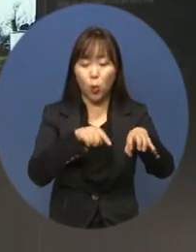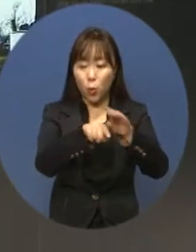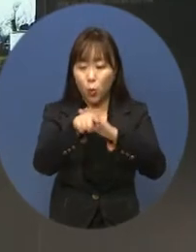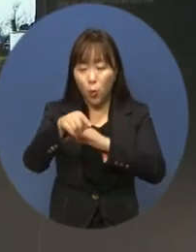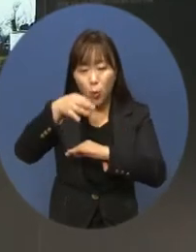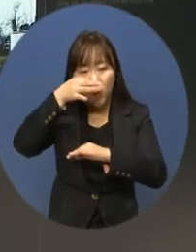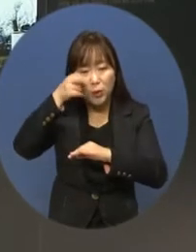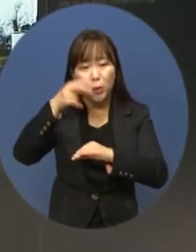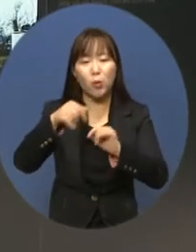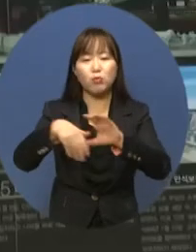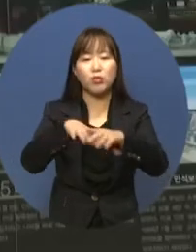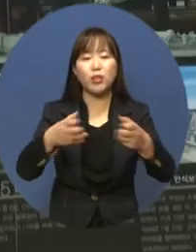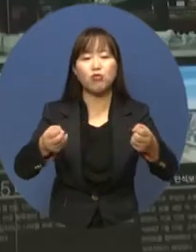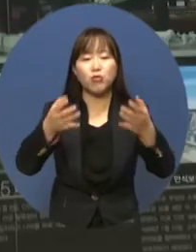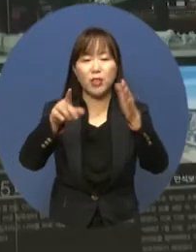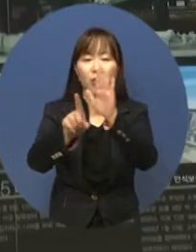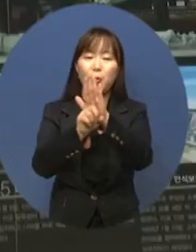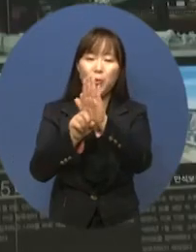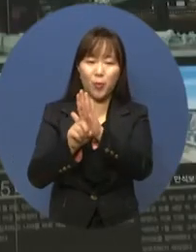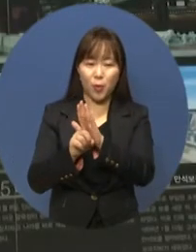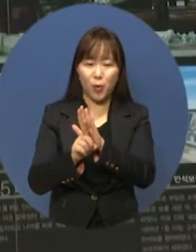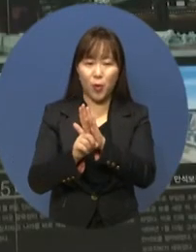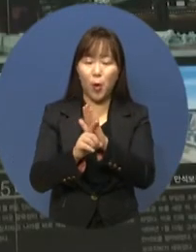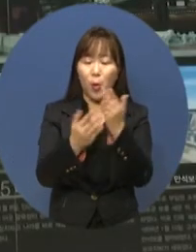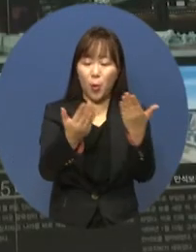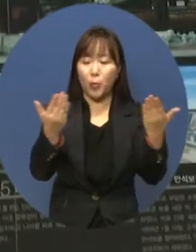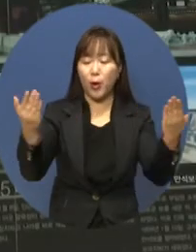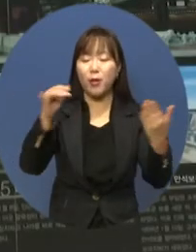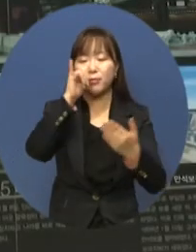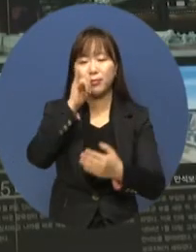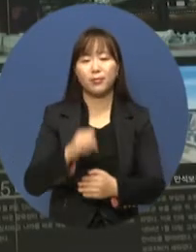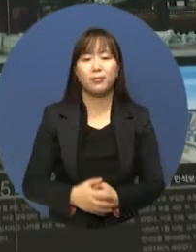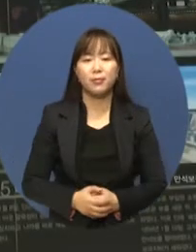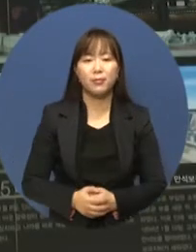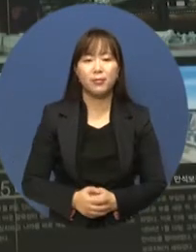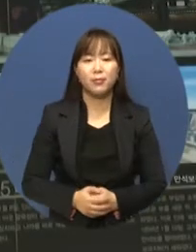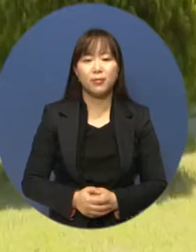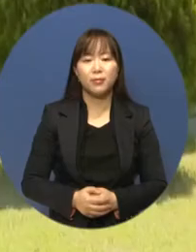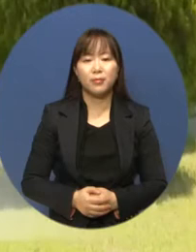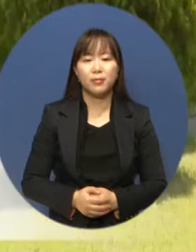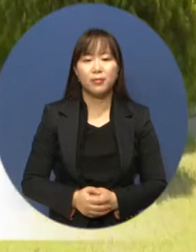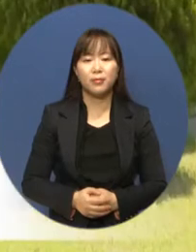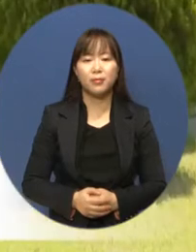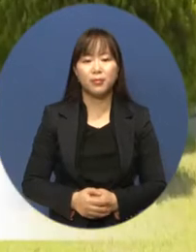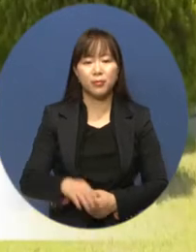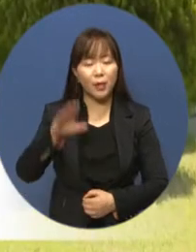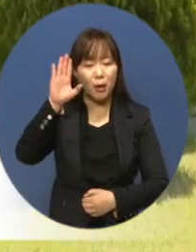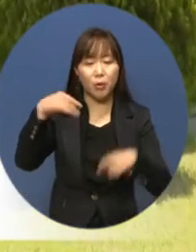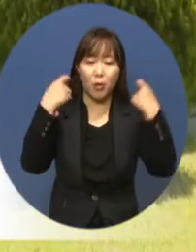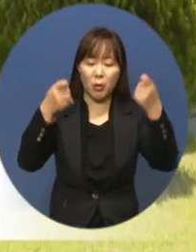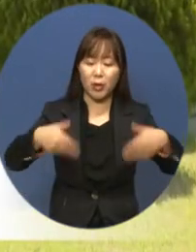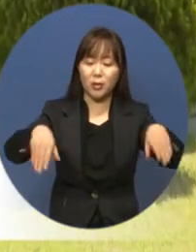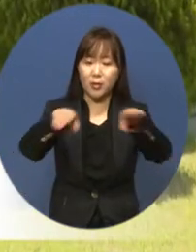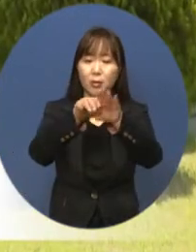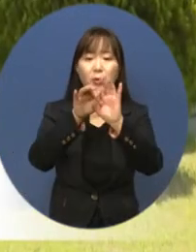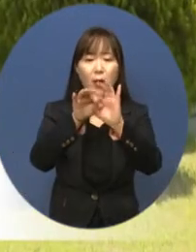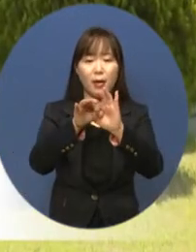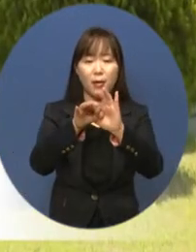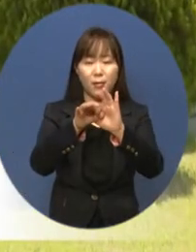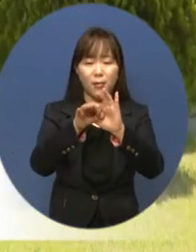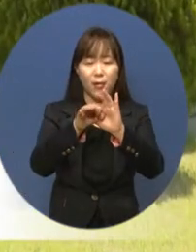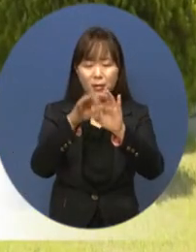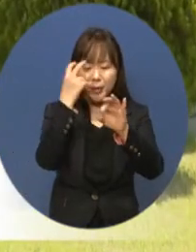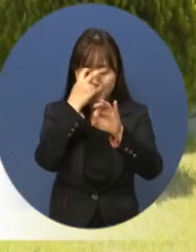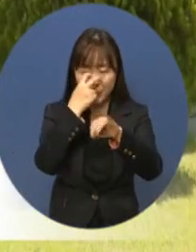문화 축제 등을 알리는 홍보 공간으로 활용되고 있습니다 앞으로도 관광 시설물에 대한 지속적인